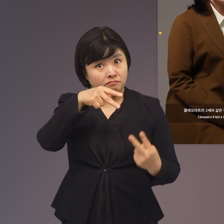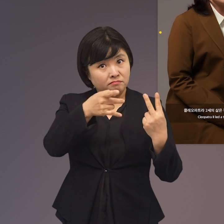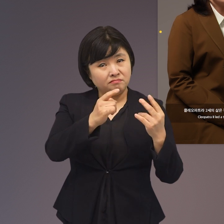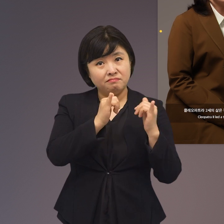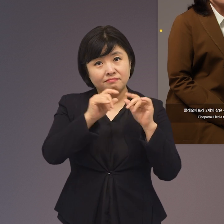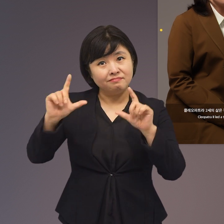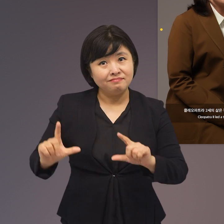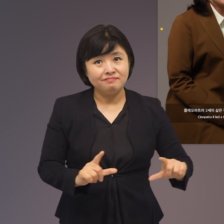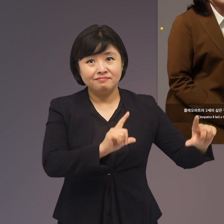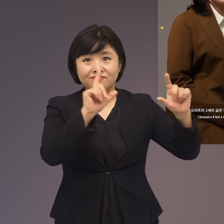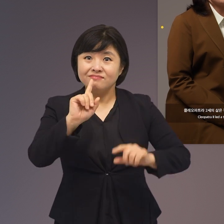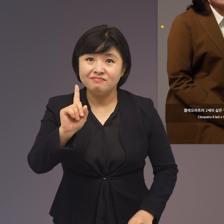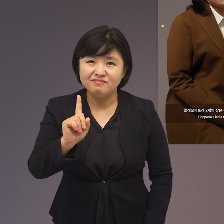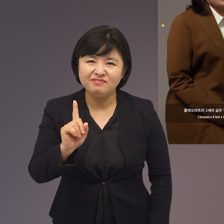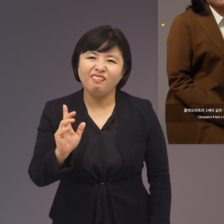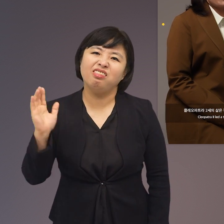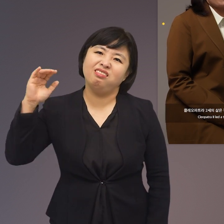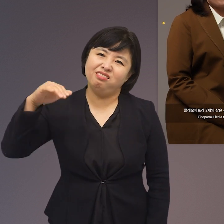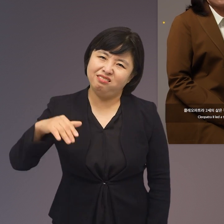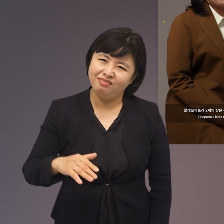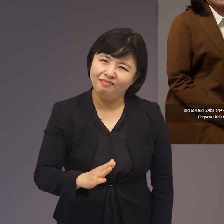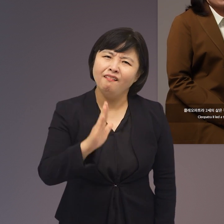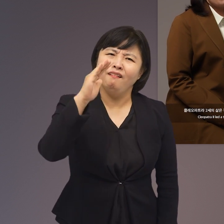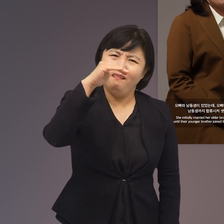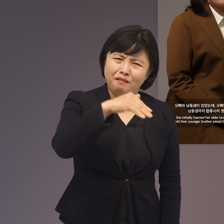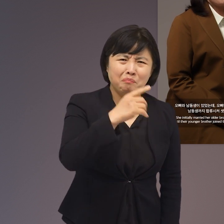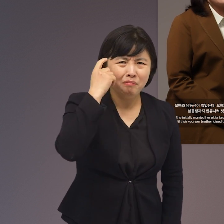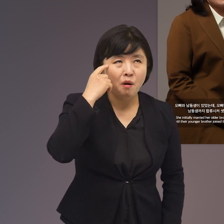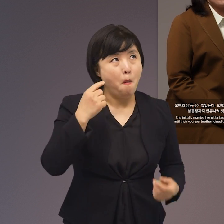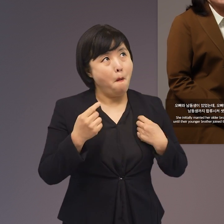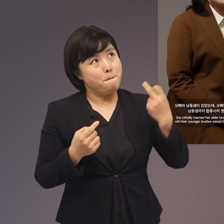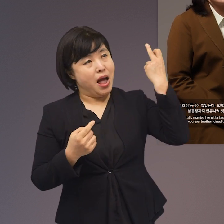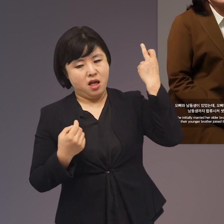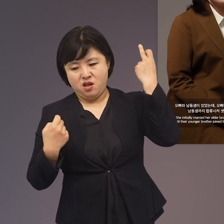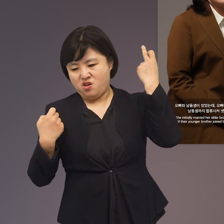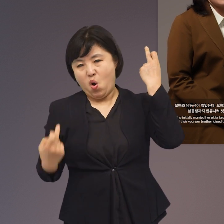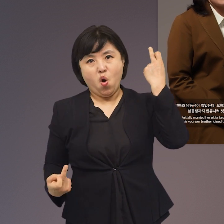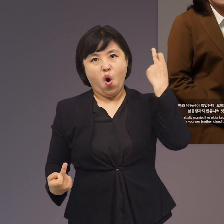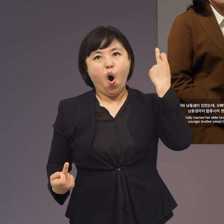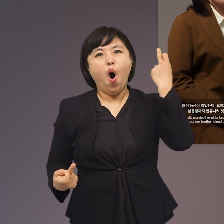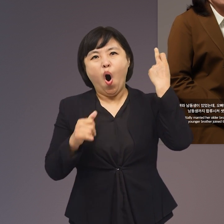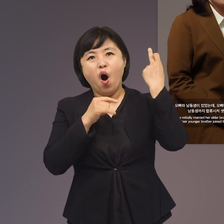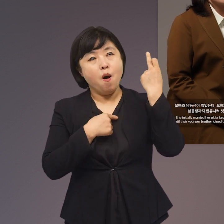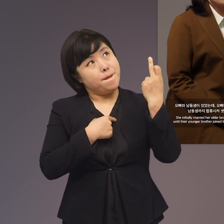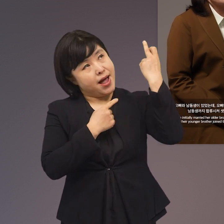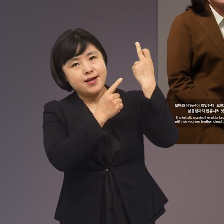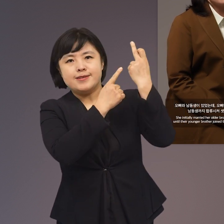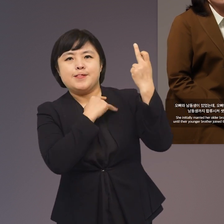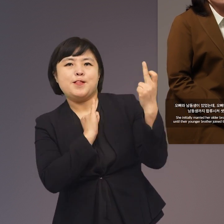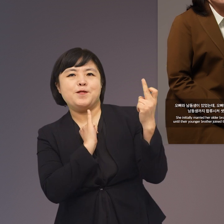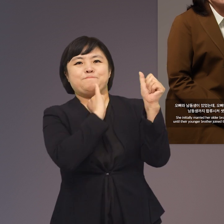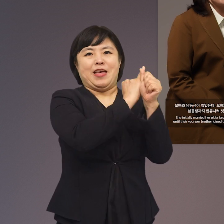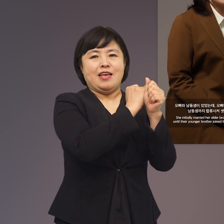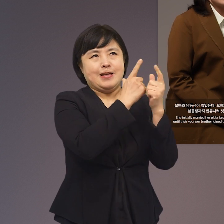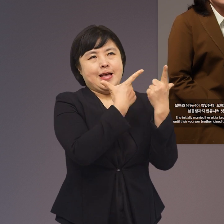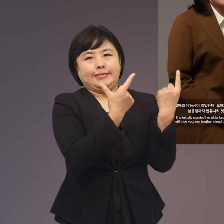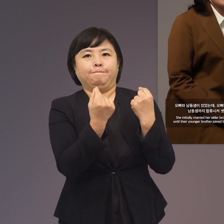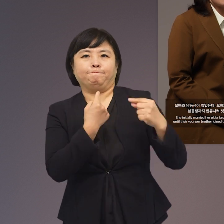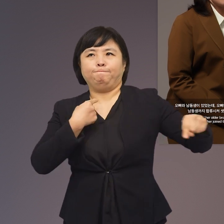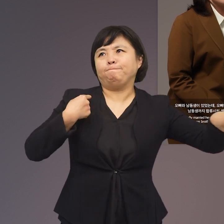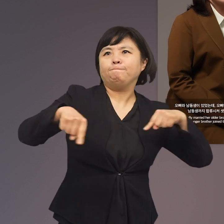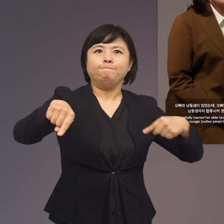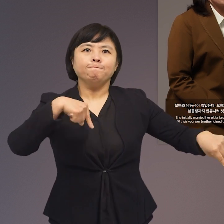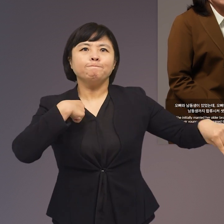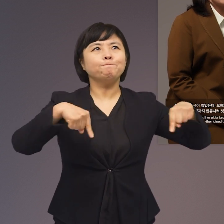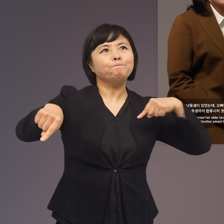클레오파트라 2세의 삶은 정말 다이나믹했더라고요. 오빠와 남동생이 있었는데 오빠와 결혼해서 공동통치를